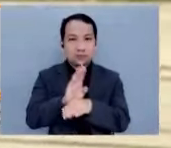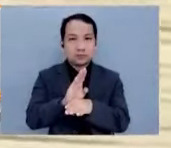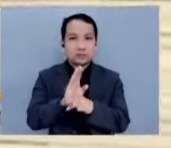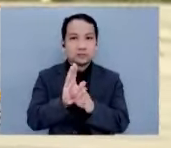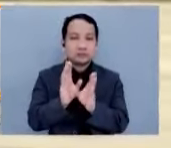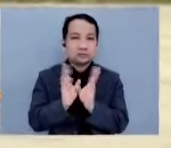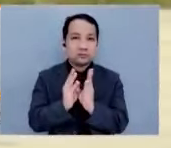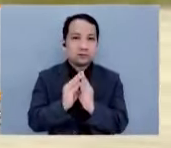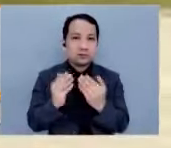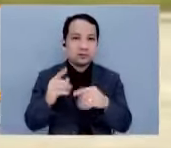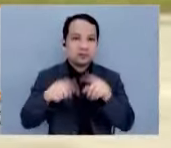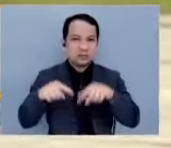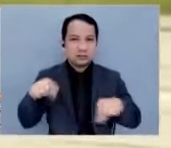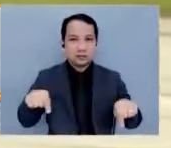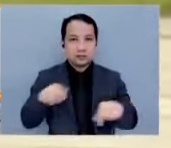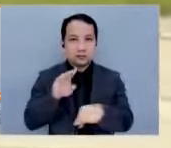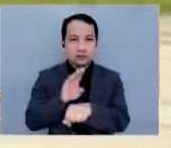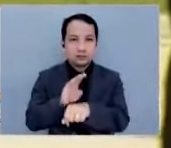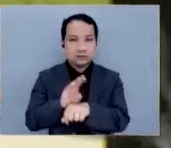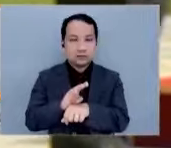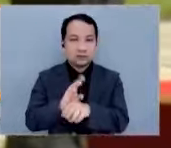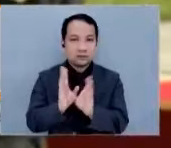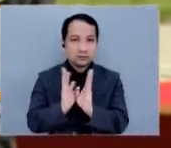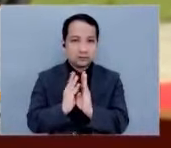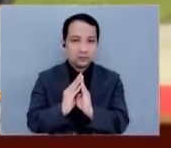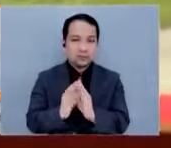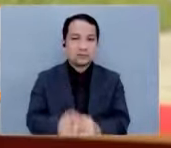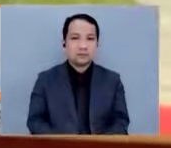iba pang business meetings.